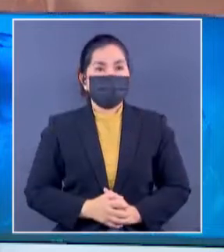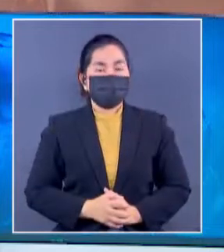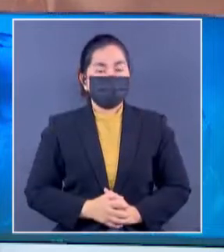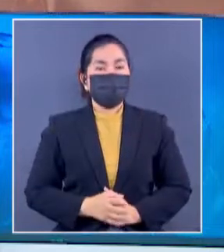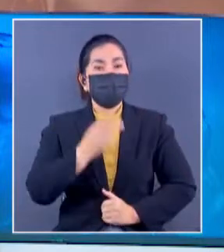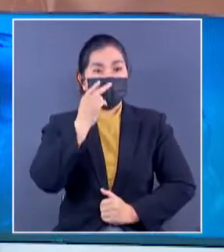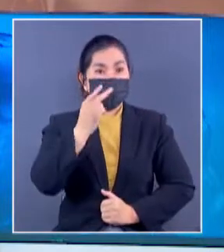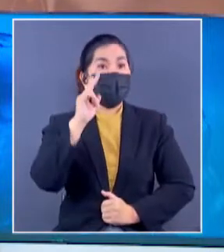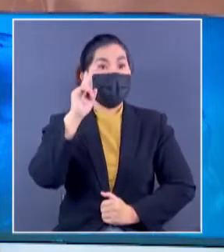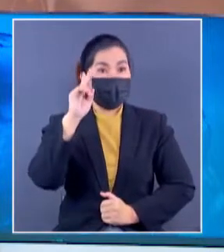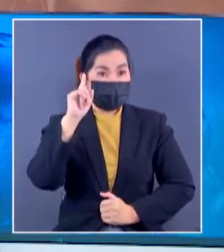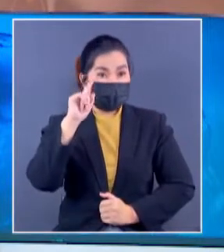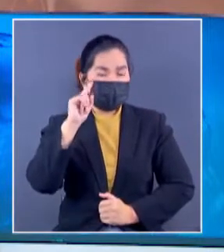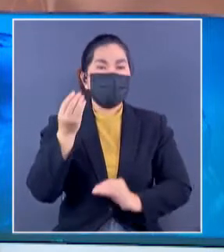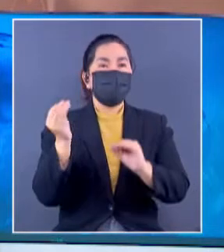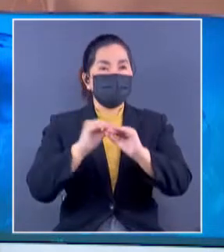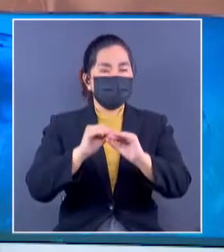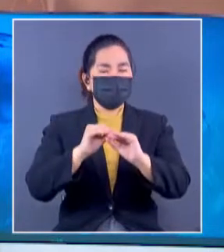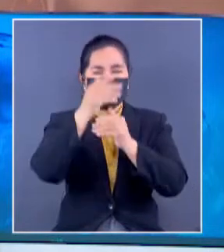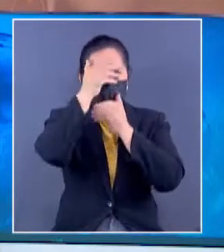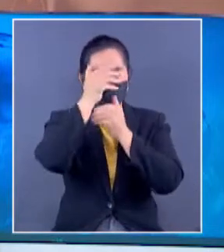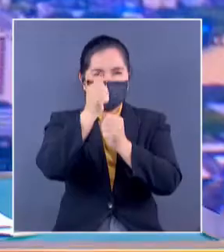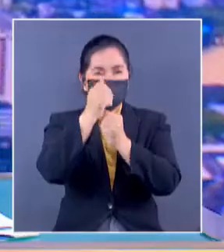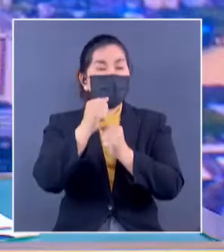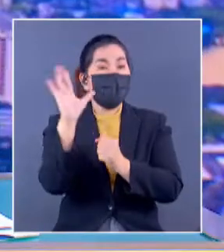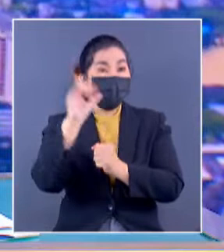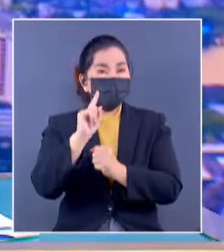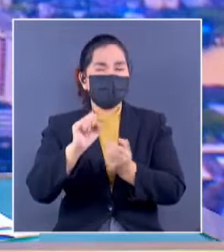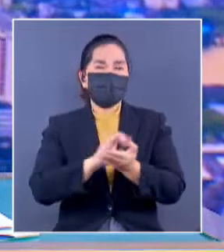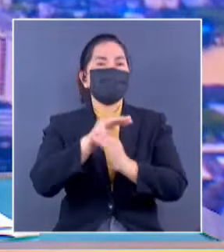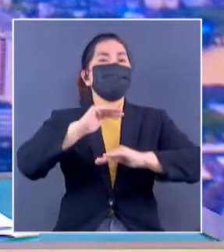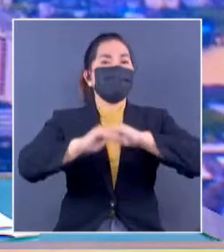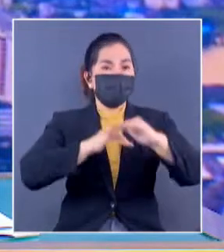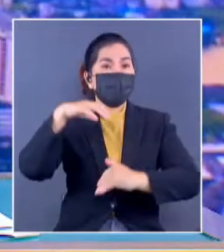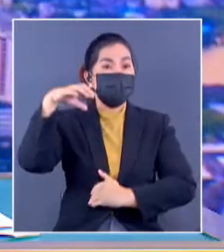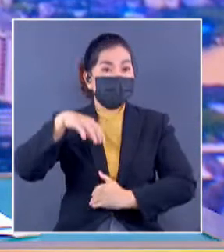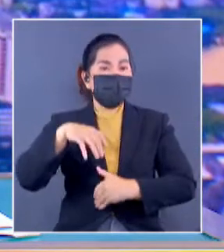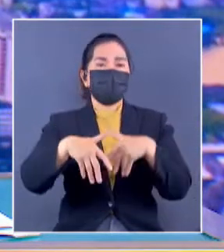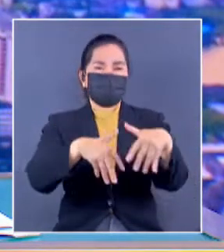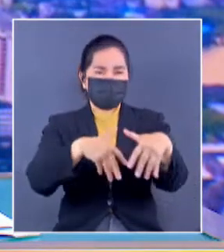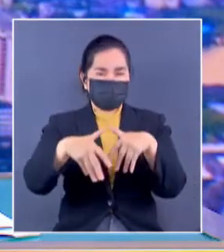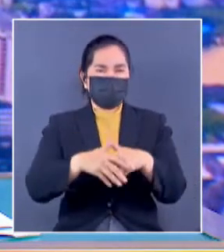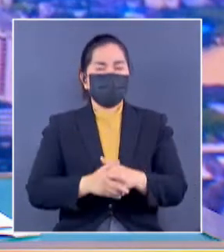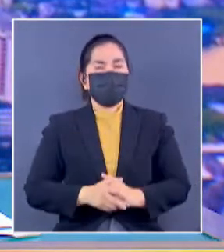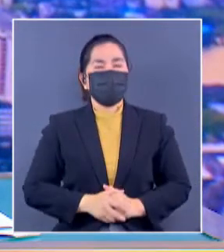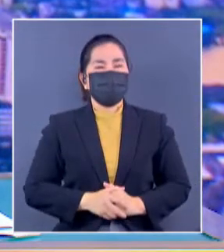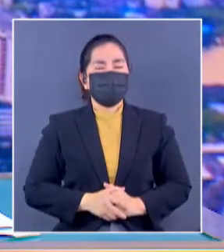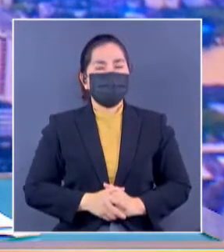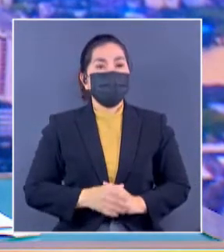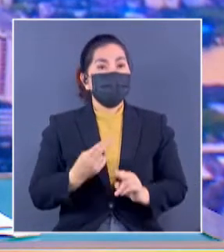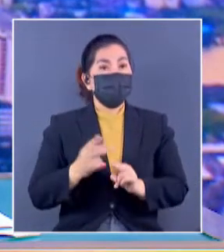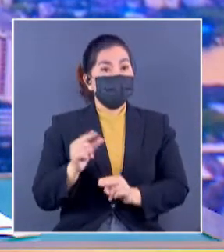คุณผู้ชมครับขยับมาดูอีกหนึ่งเรื่องราวดีๆที่น่าสนใจครับโดยสถาบันพัฒนาองค์กรชุมชนองค์การมหาชนครับ